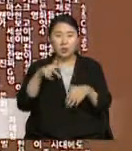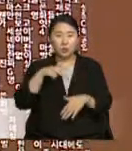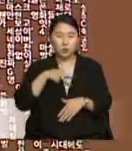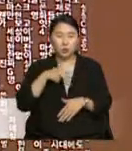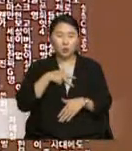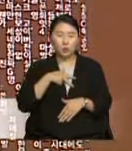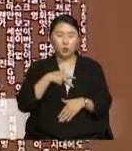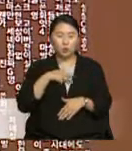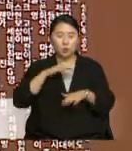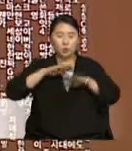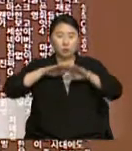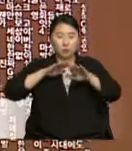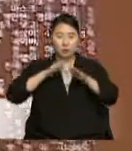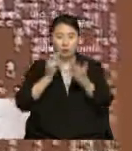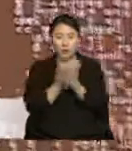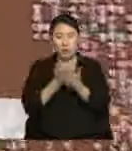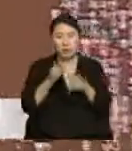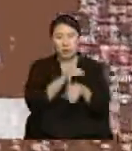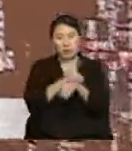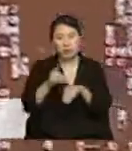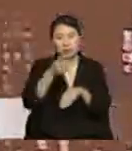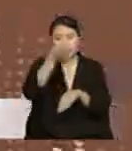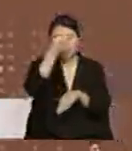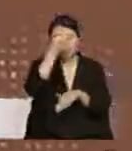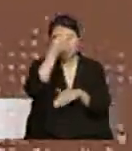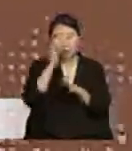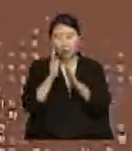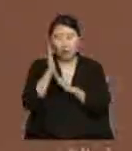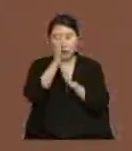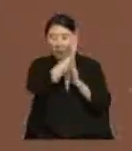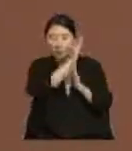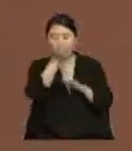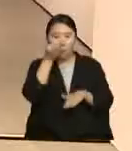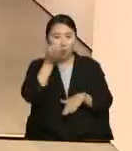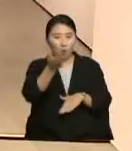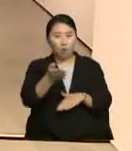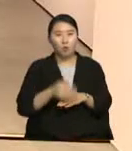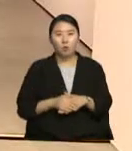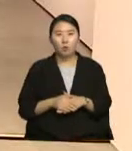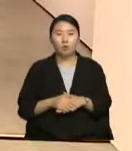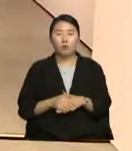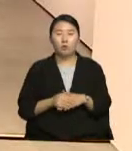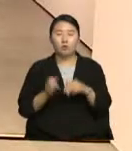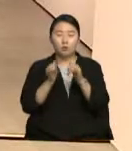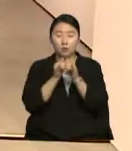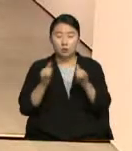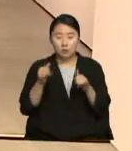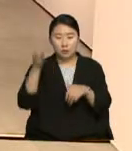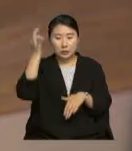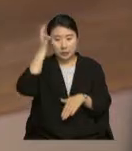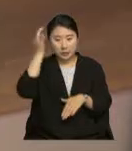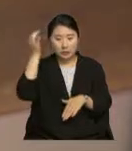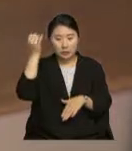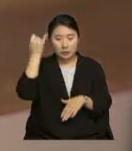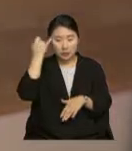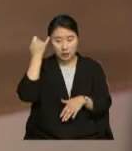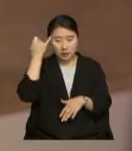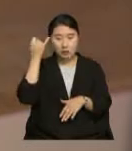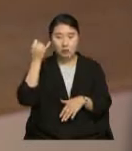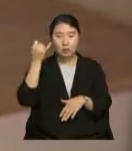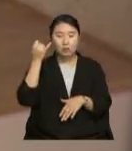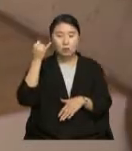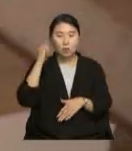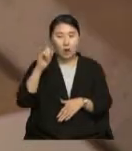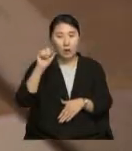존엄성이 파편화되는 디지털 기술의 이면을 보여줍니다. 사물 인터넷과 인공지능 등의 일상 속